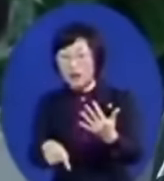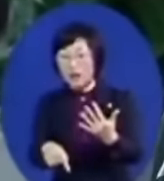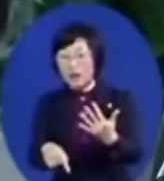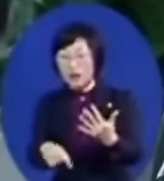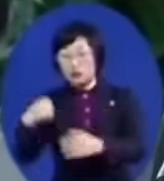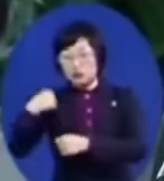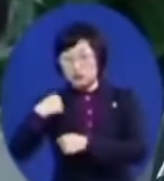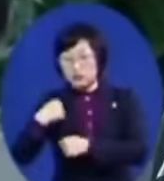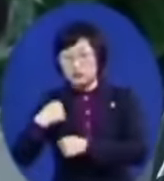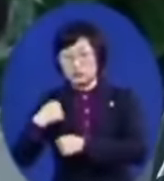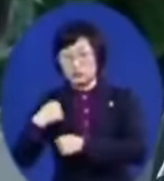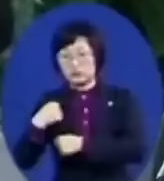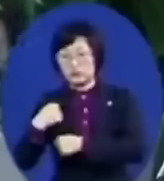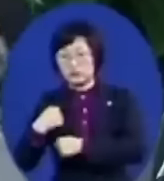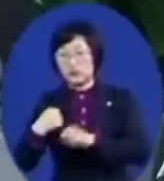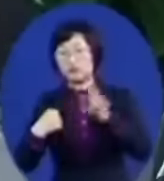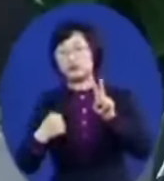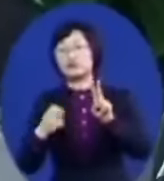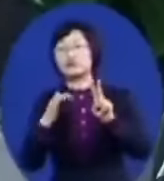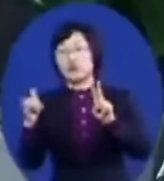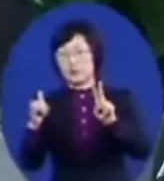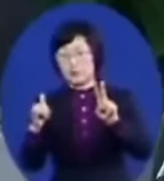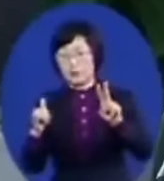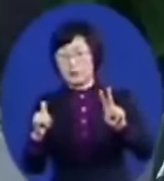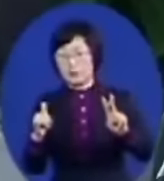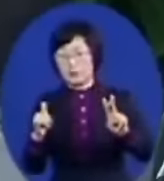군인 두 사람이